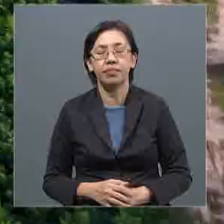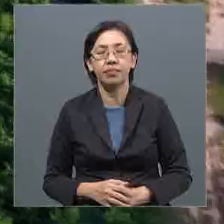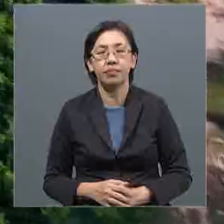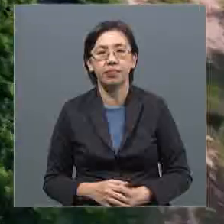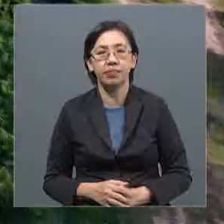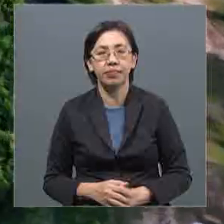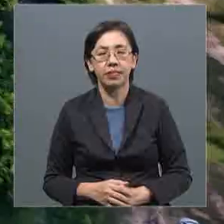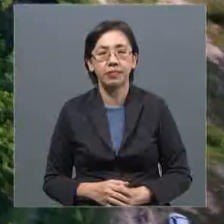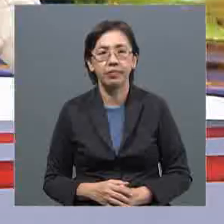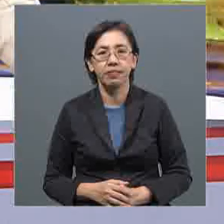ค่ะง